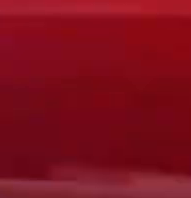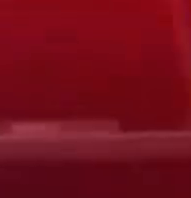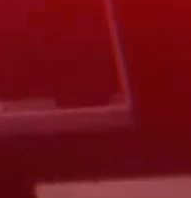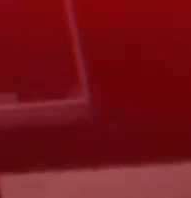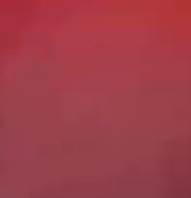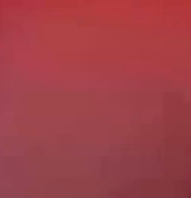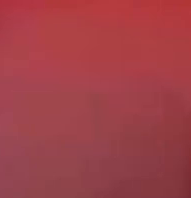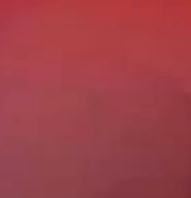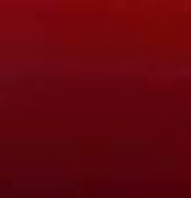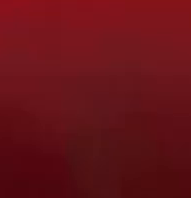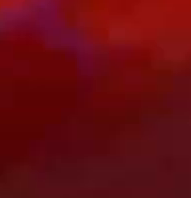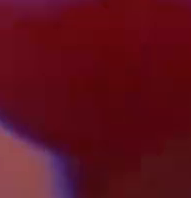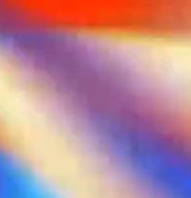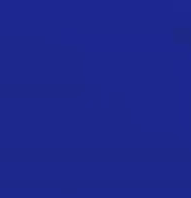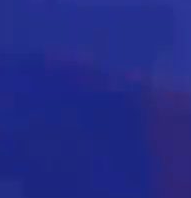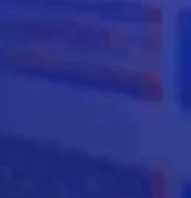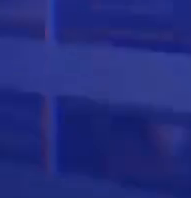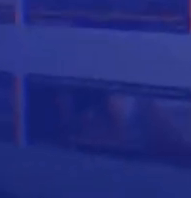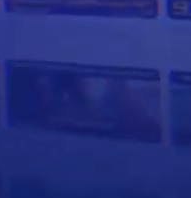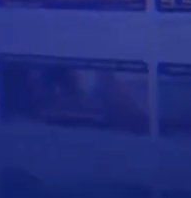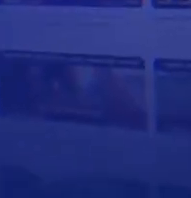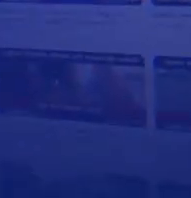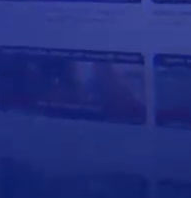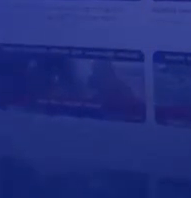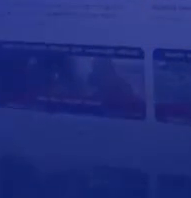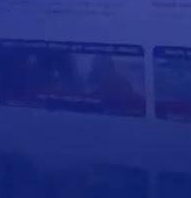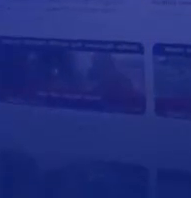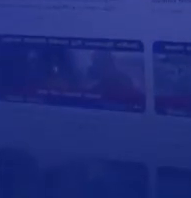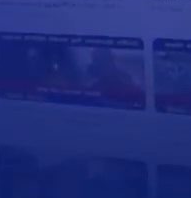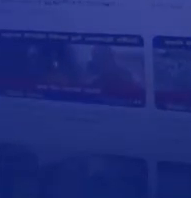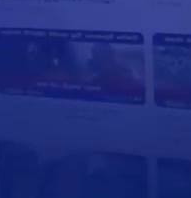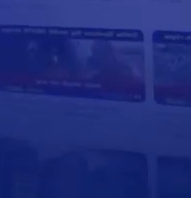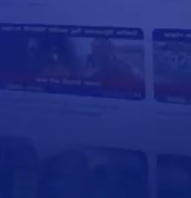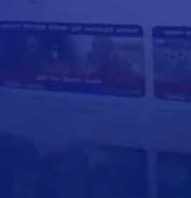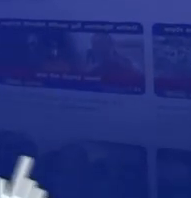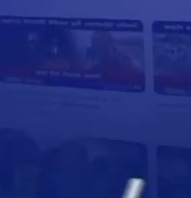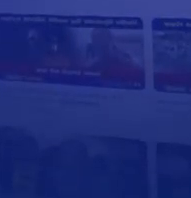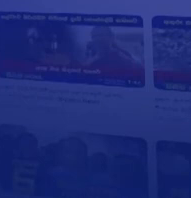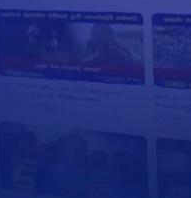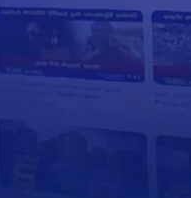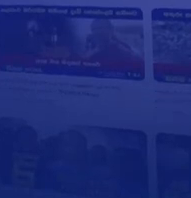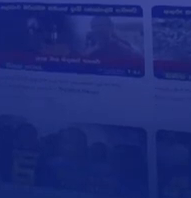රටේ ලෝක සිදුවන උණුසුම් පුව දැනගන්න සියත නිවුස් YouTube channel එක අදම subscribe කරන්න.